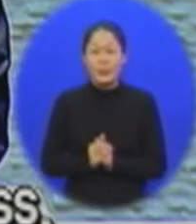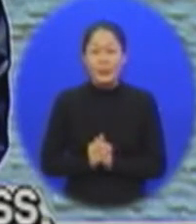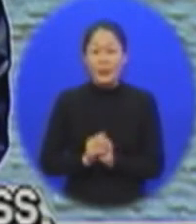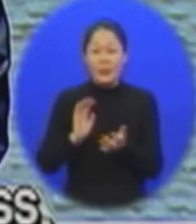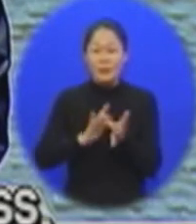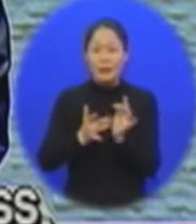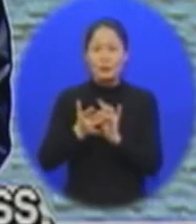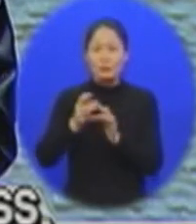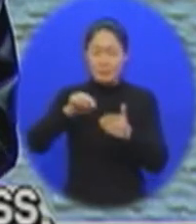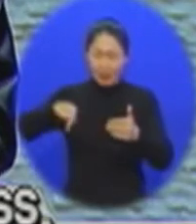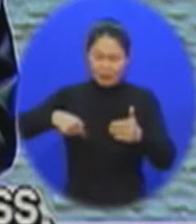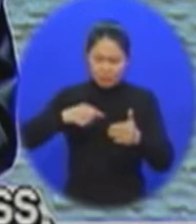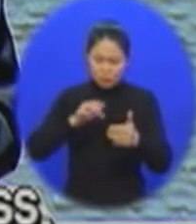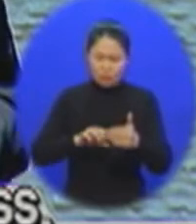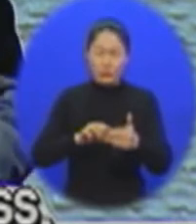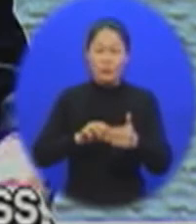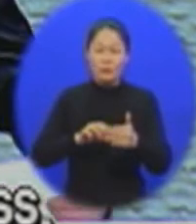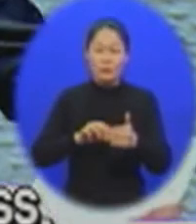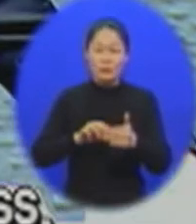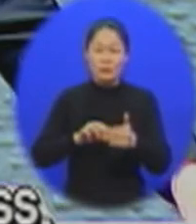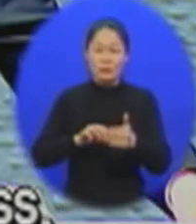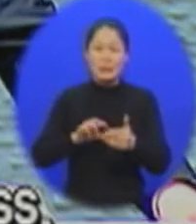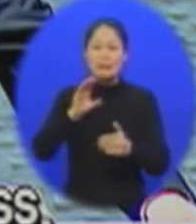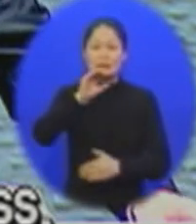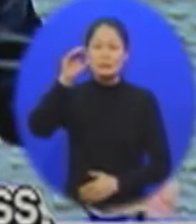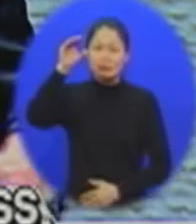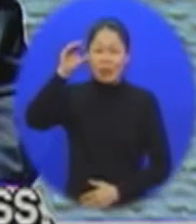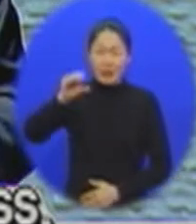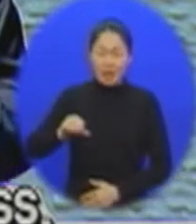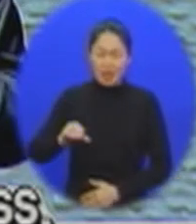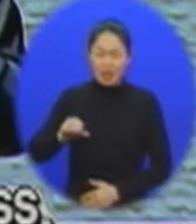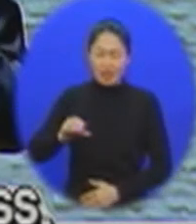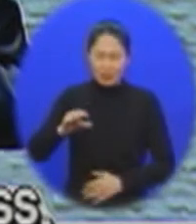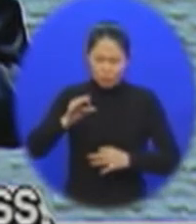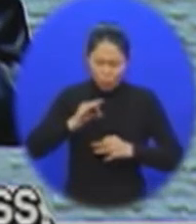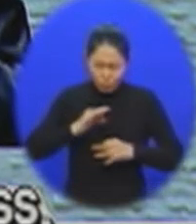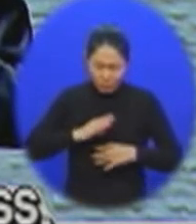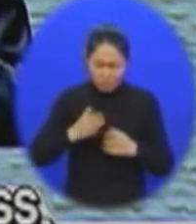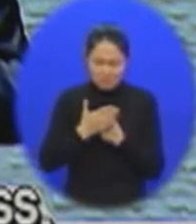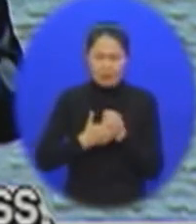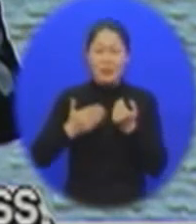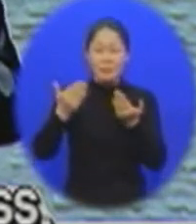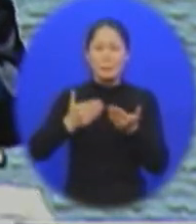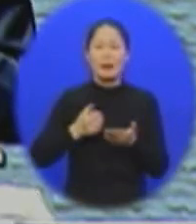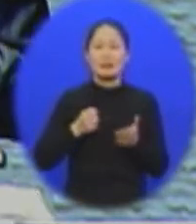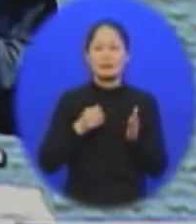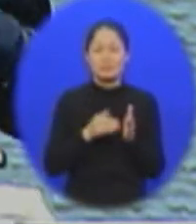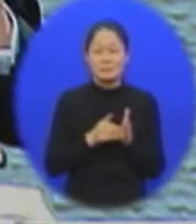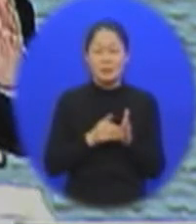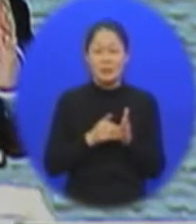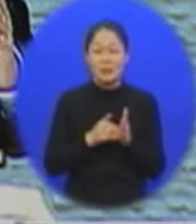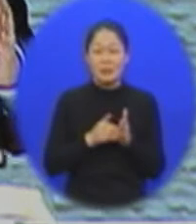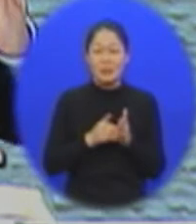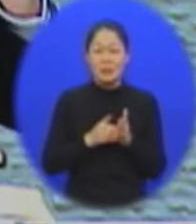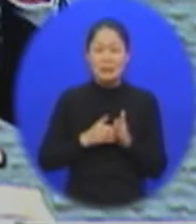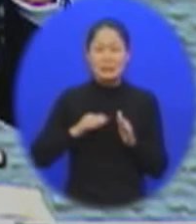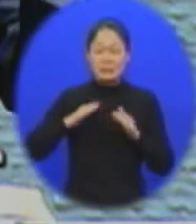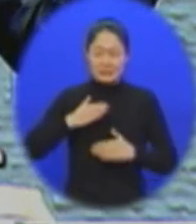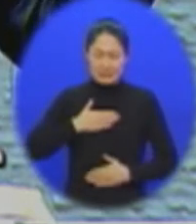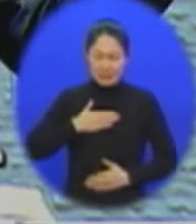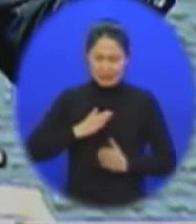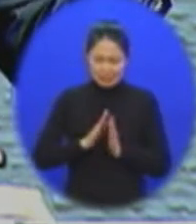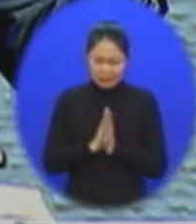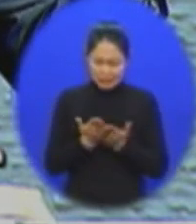예수님 안에서 십자가에 놀라우신 은혜를 우리가 받았습니다 우리 자신은 이제는